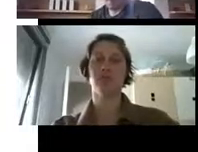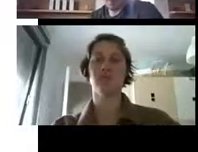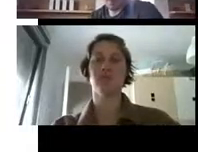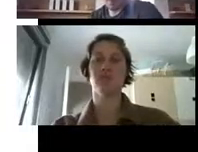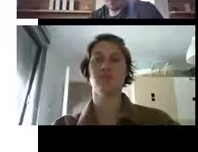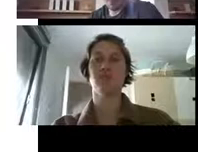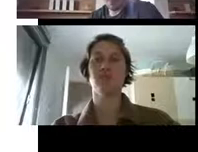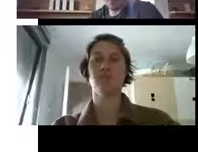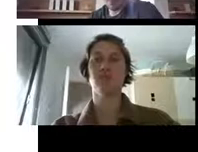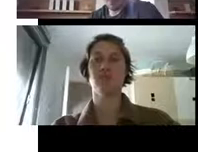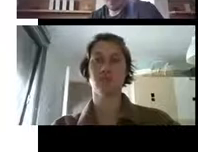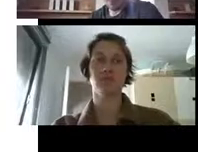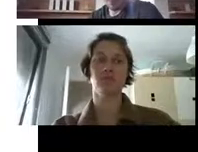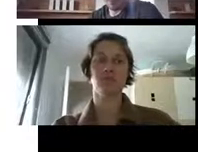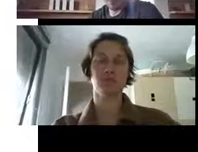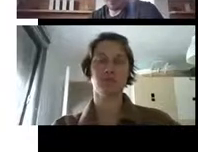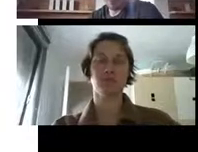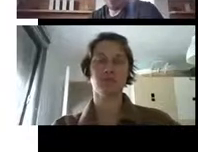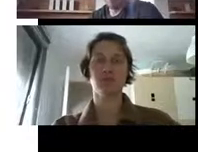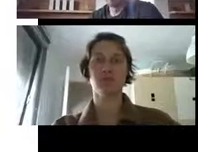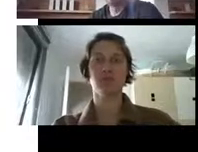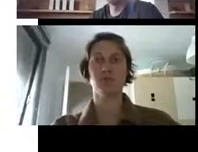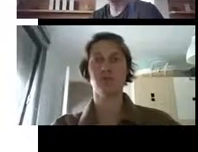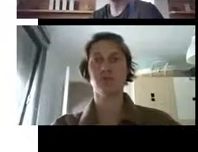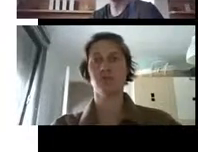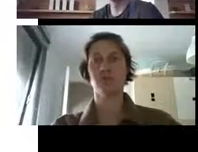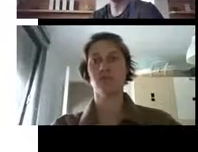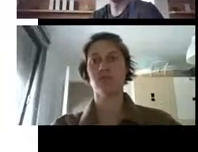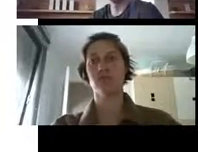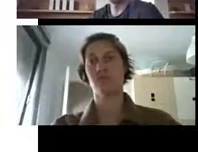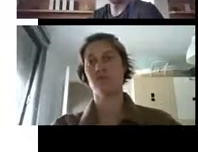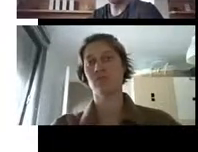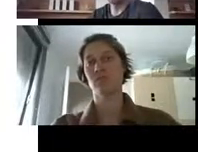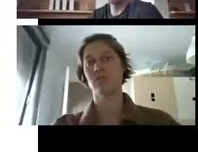daar juist ook bij het stukje van Massimo Simon, duidelijk.